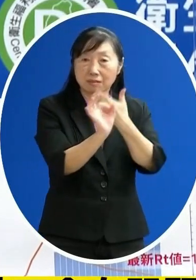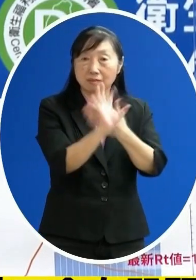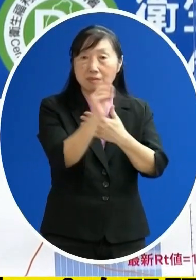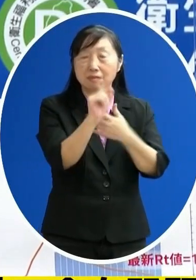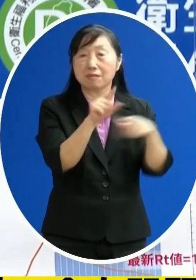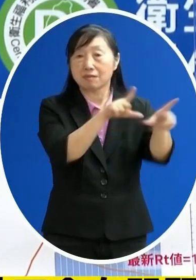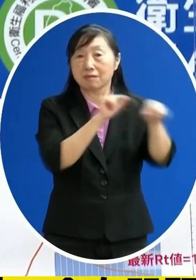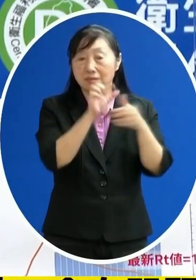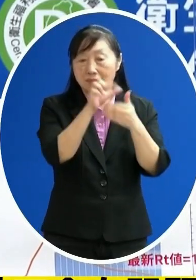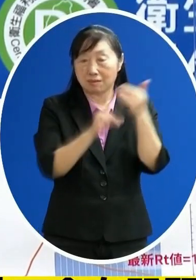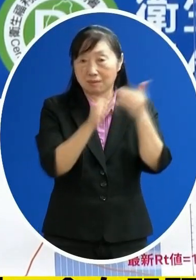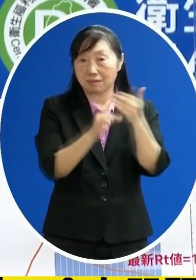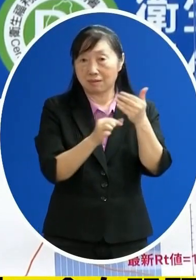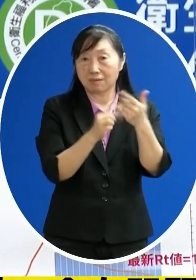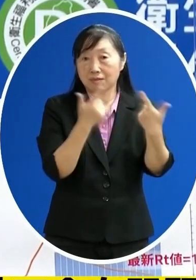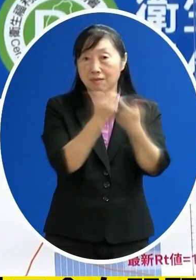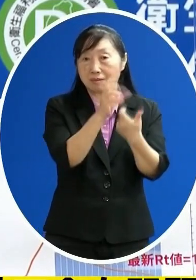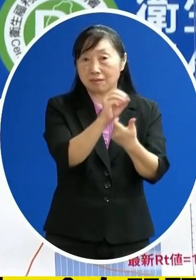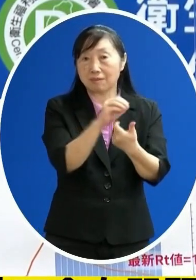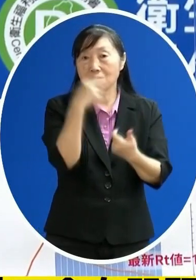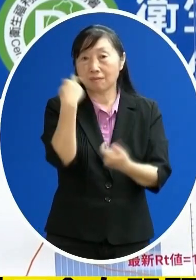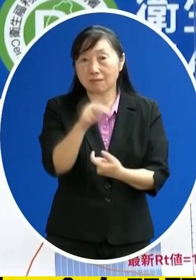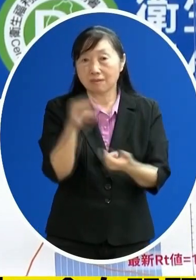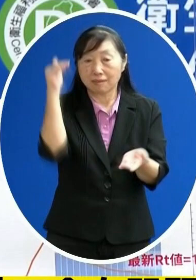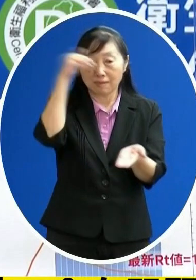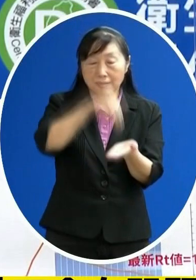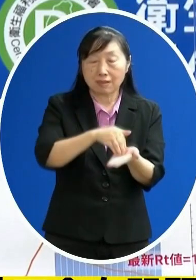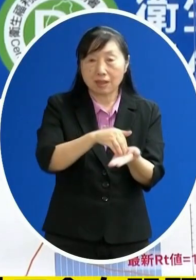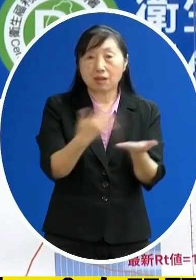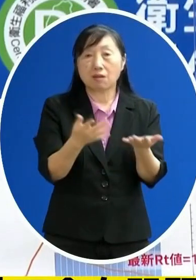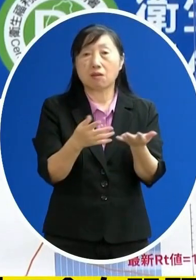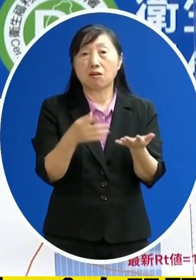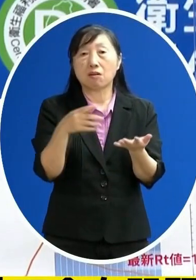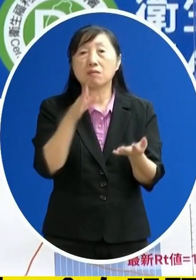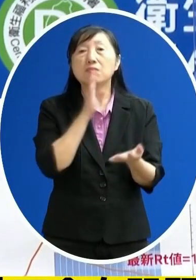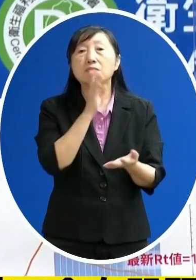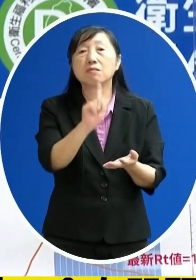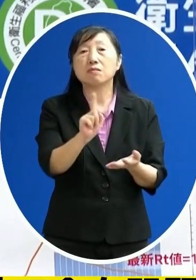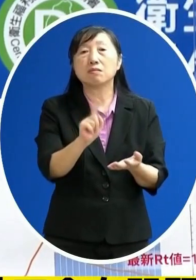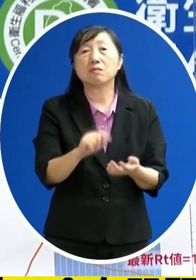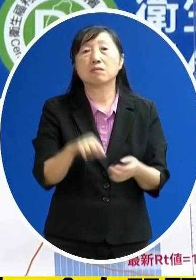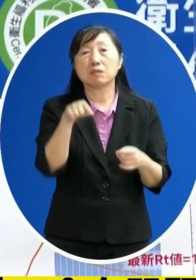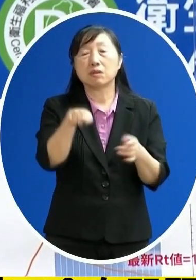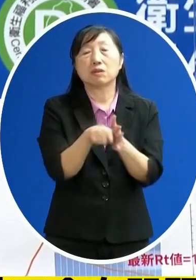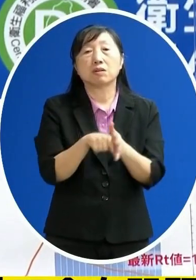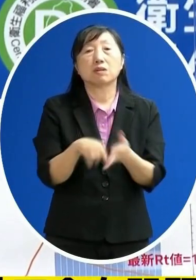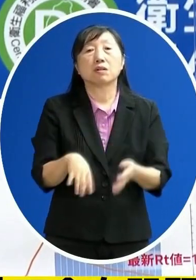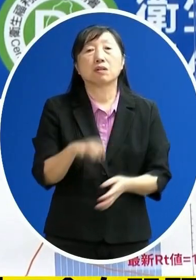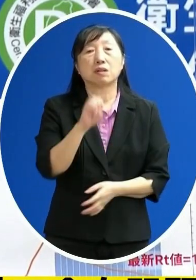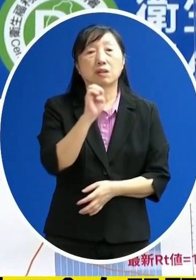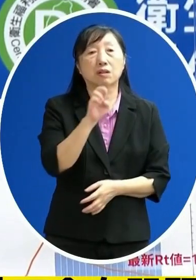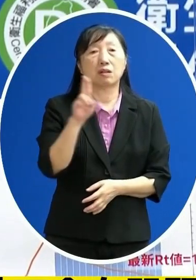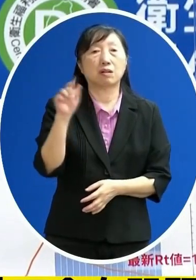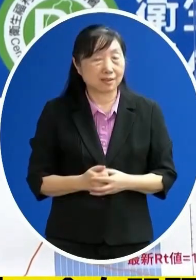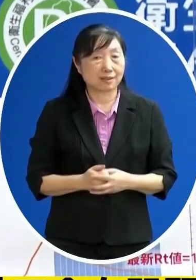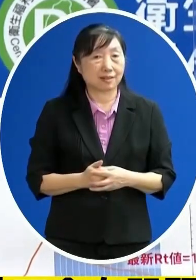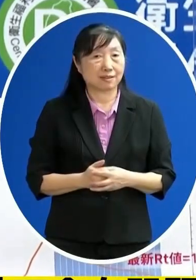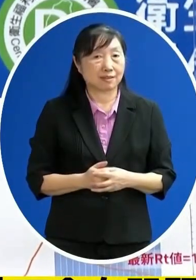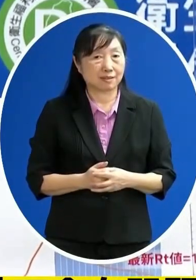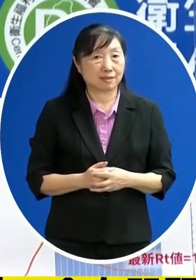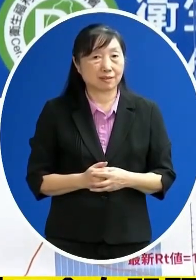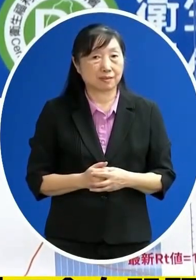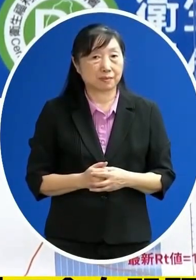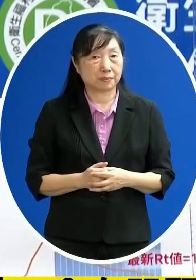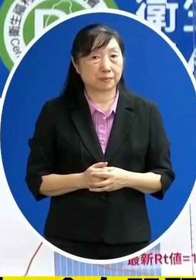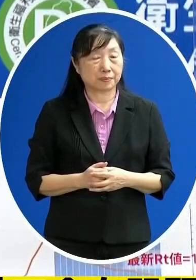标准做。那最后解盲的结果是怎么样，那可以作为我们在 EUA 里面的一个决定的参考。就